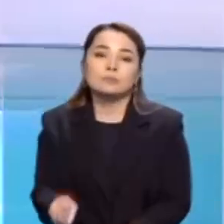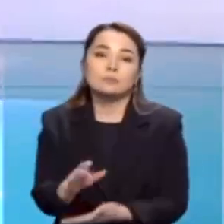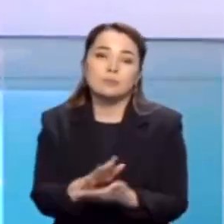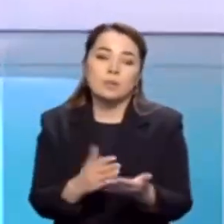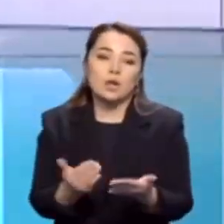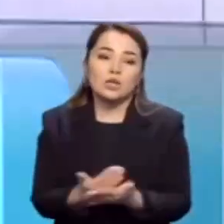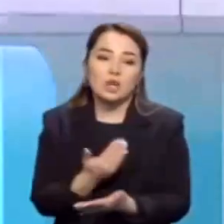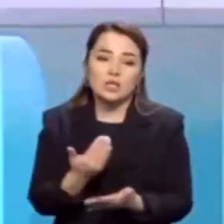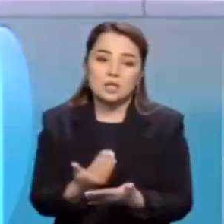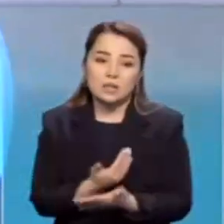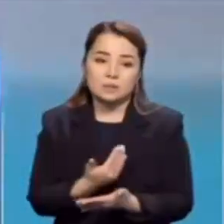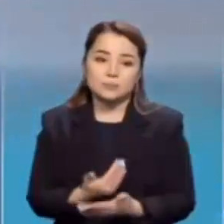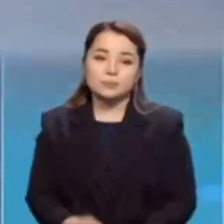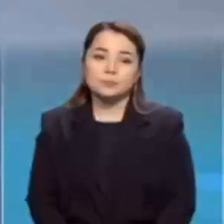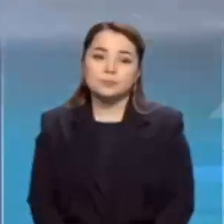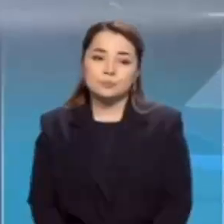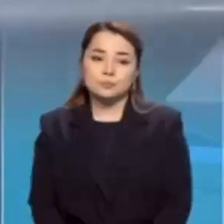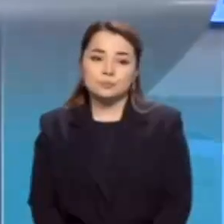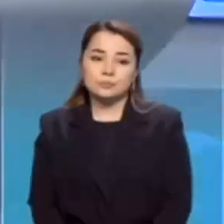Жалғастырамыз, әрі қарай көретіндеріңіз.